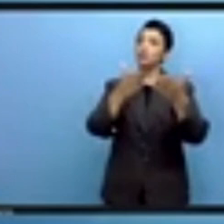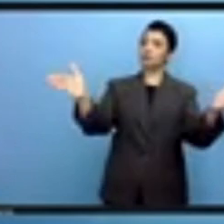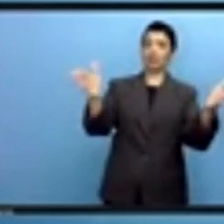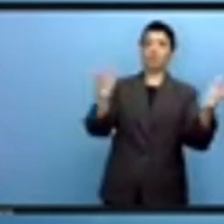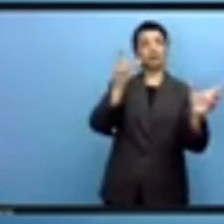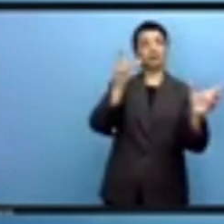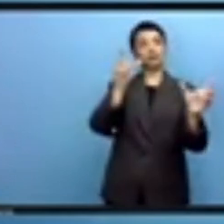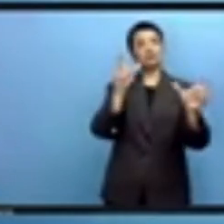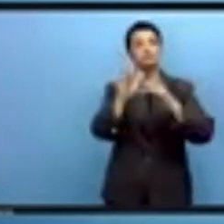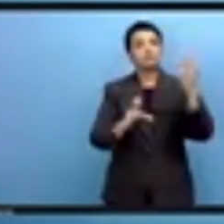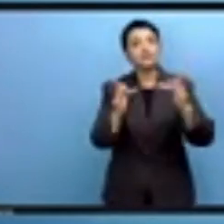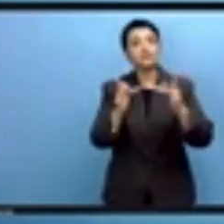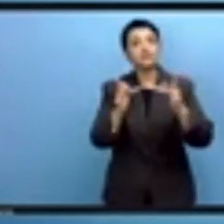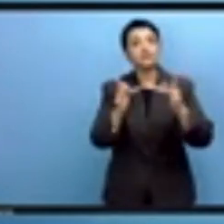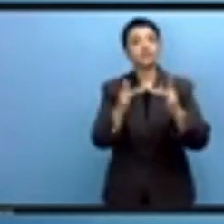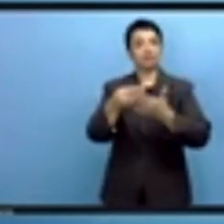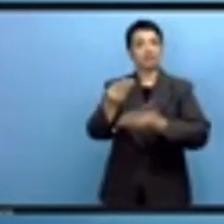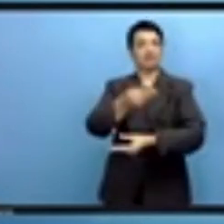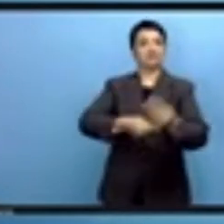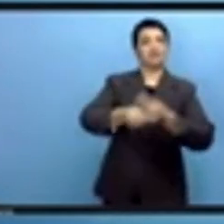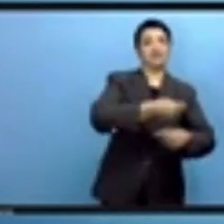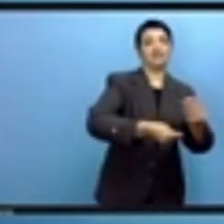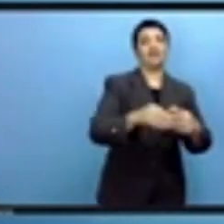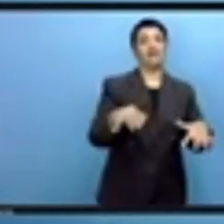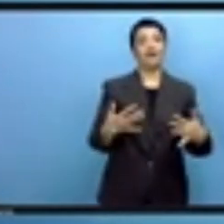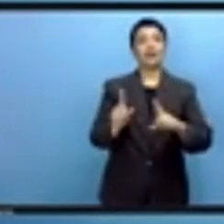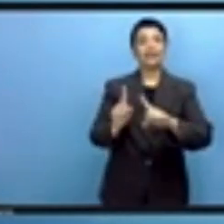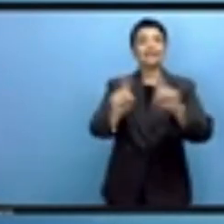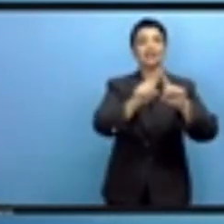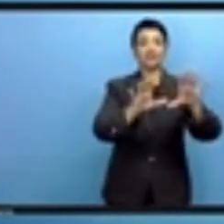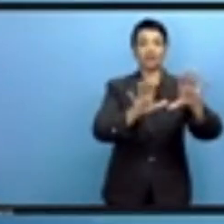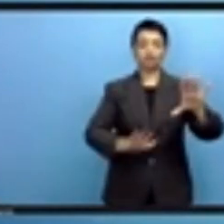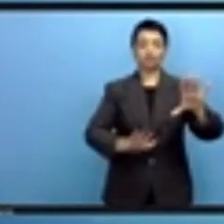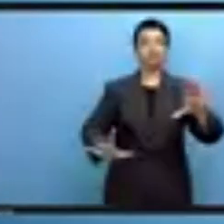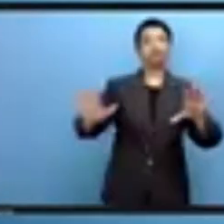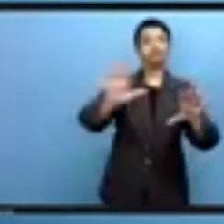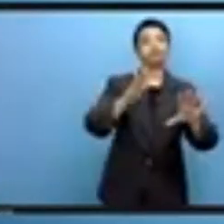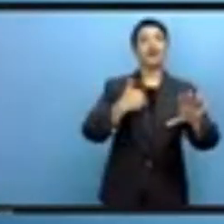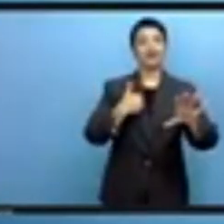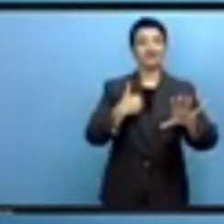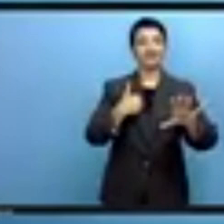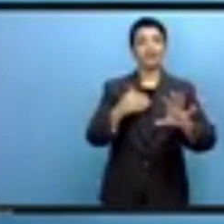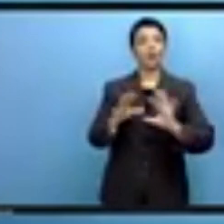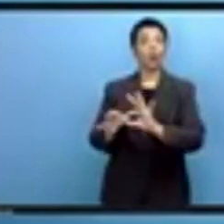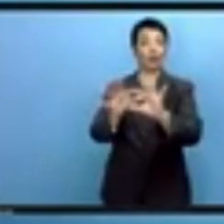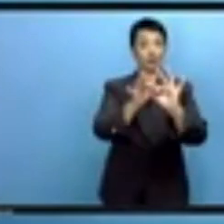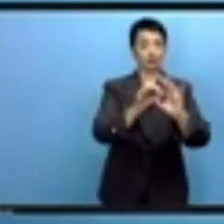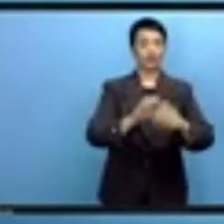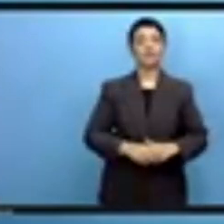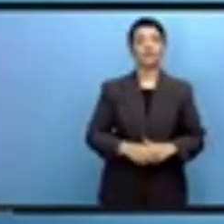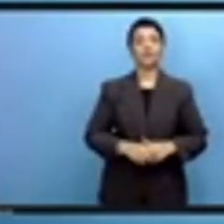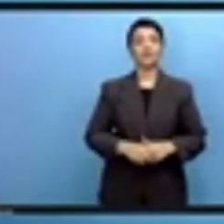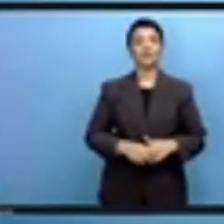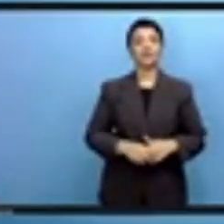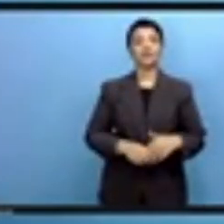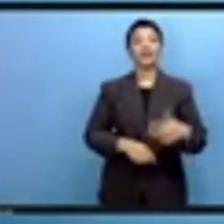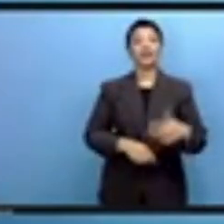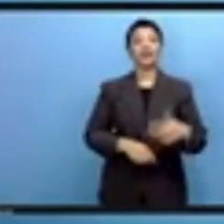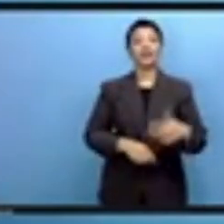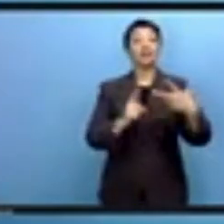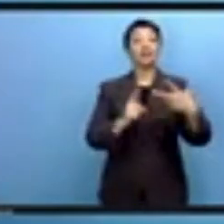付，还有许多经济领域活动该怎样通过网络和数字公共基础设施来实